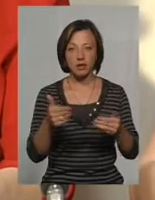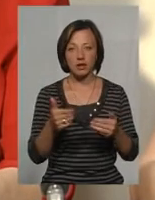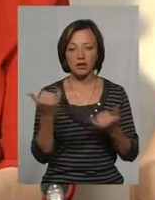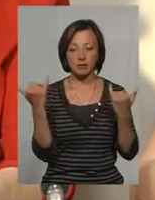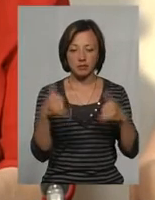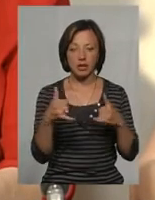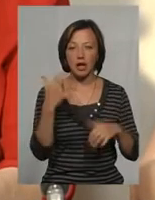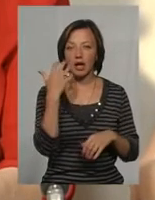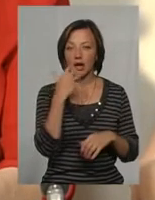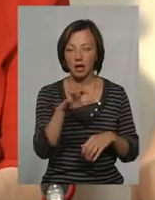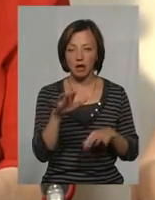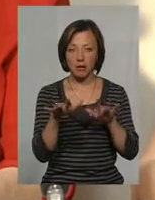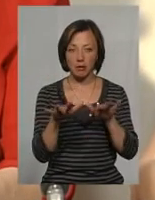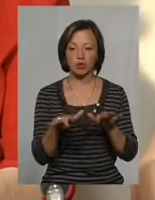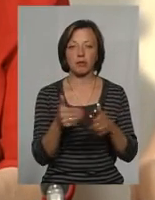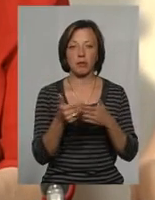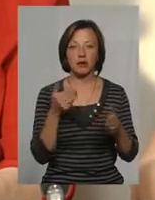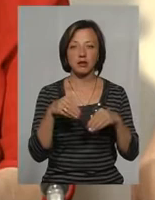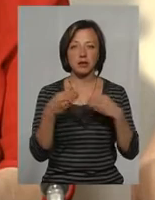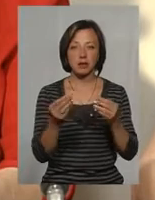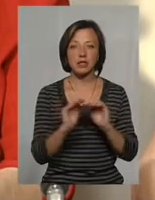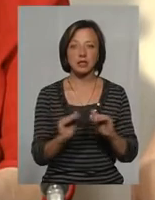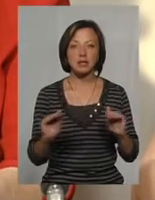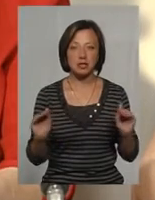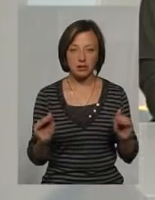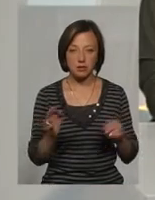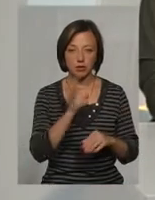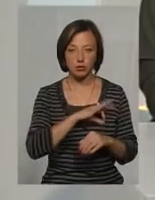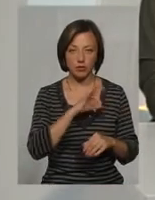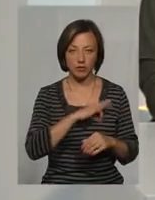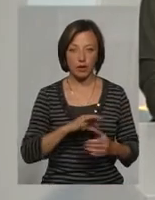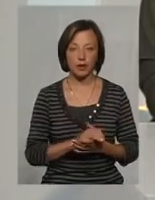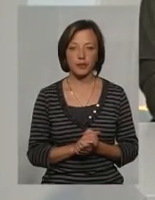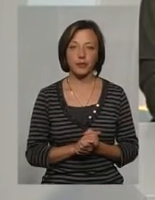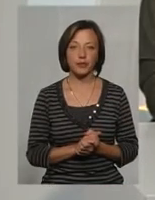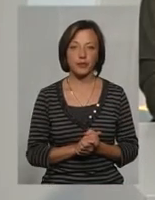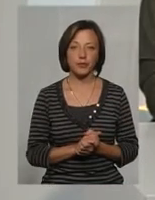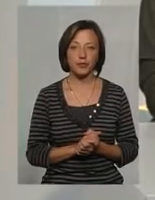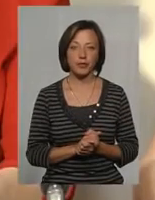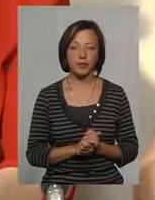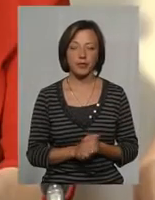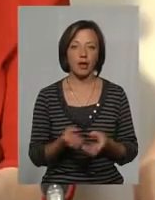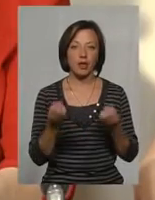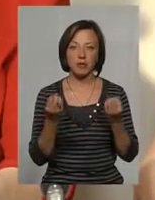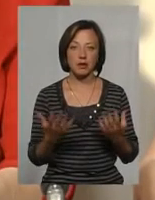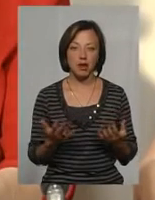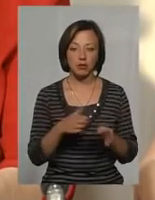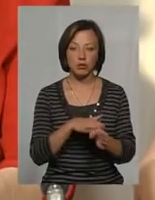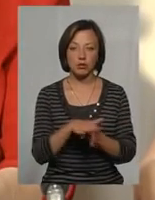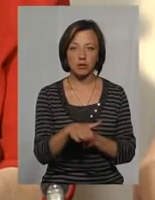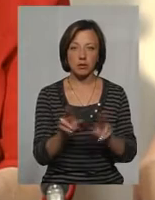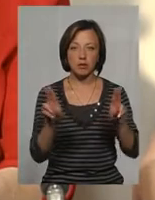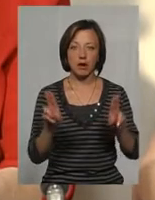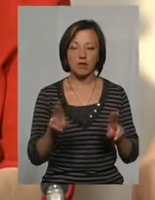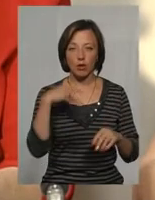їх кип'ятком перед тим, як ви даєте їх дітям для споживання. Ну, елементарно дотримуватися